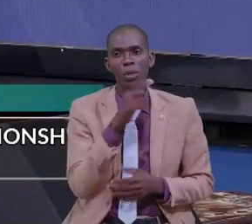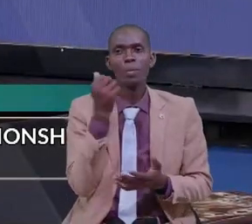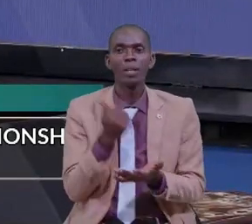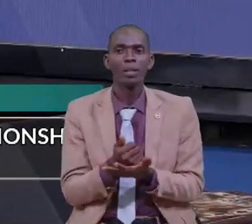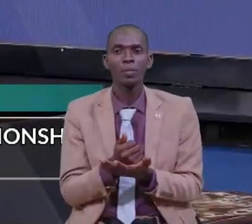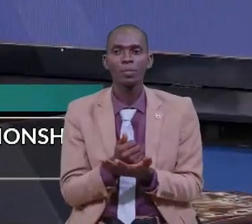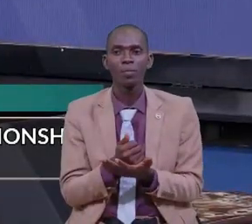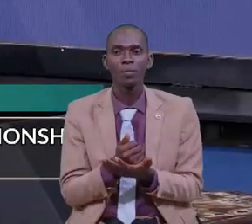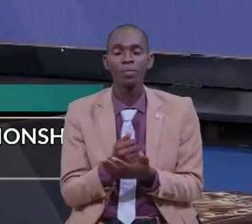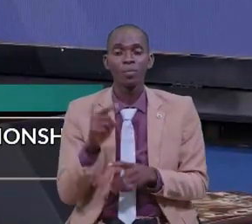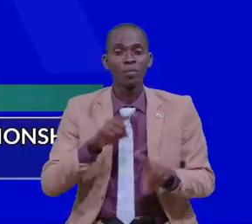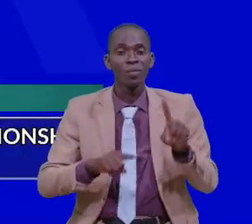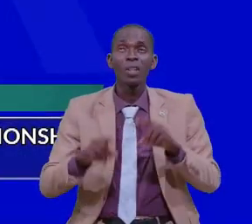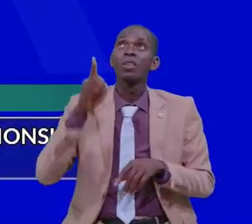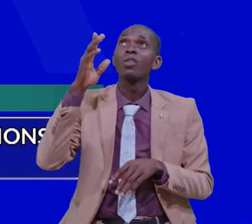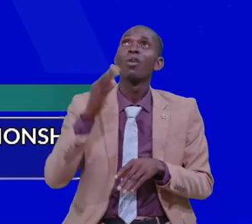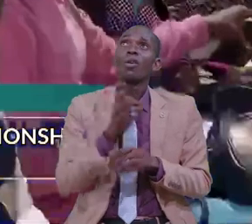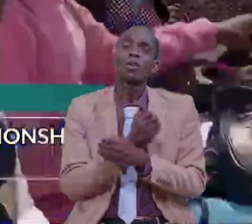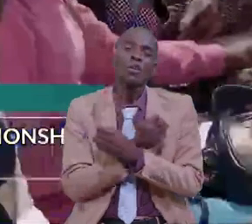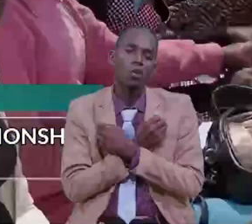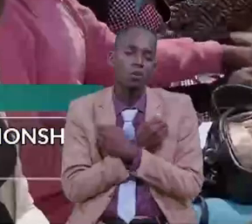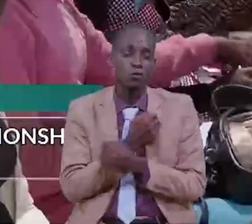toi. Dieu m'aime.